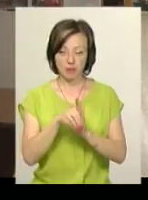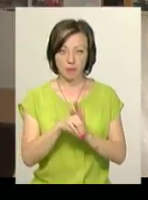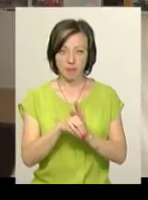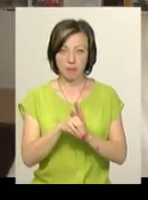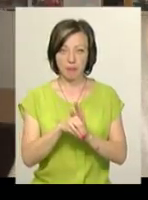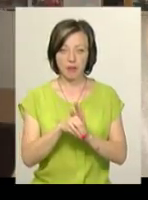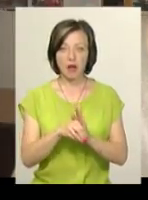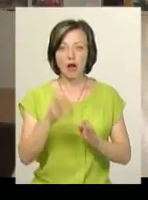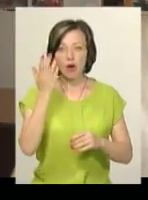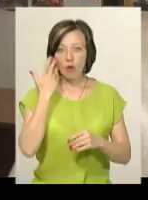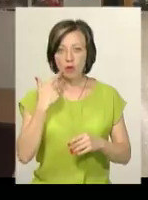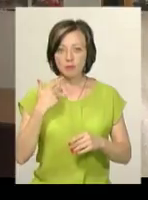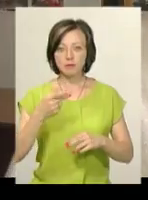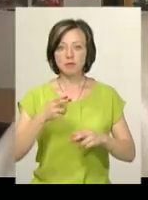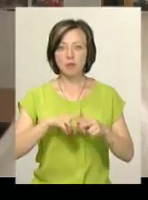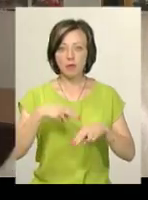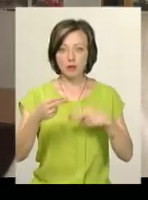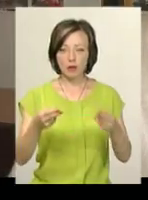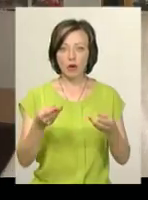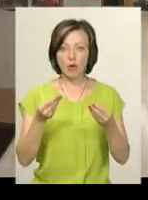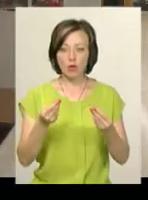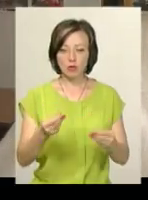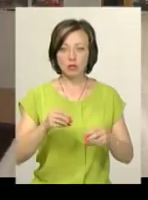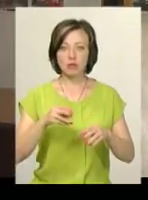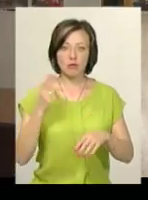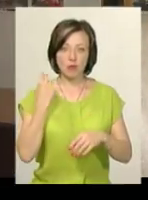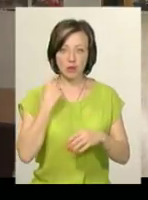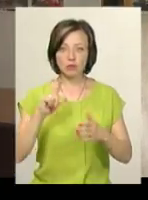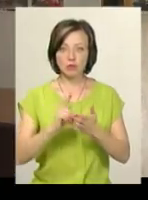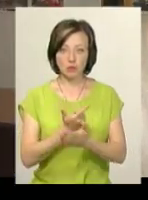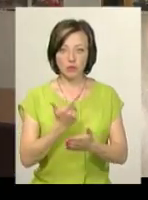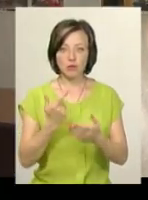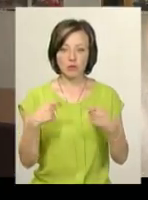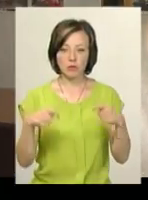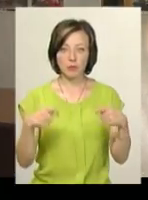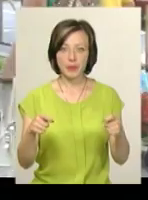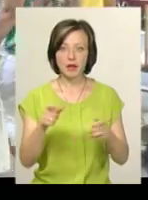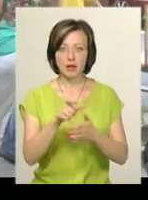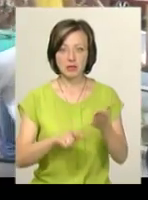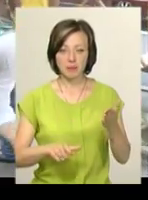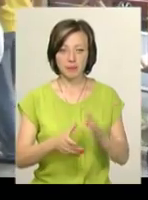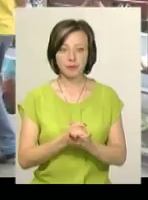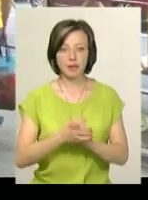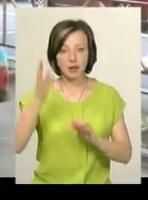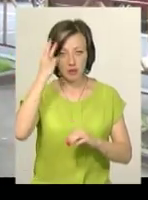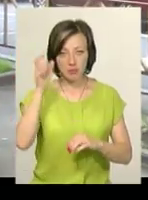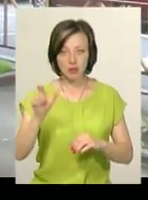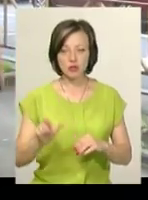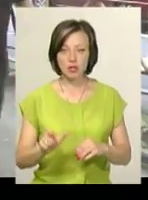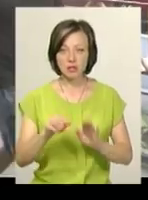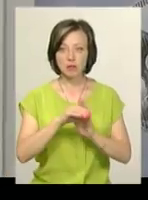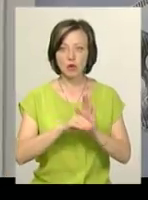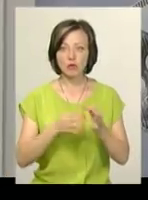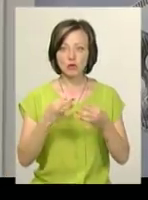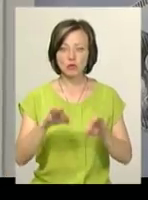борги. Коли потім повертаються кошти, гасяться борги, тоді якби знову, ну, йде, вже відпускається рецепт. Хмельничанка Світлана Пастернак за